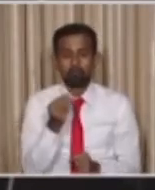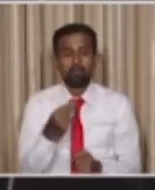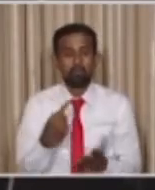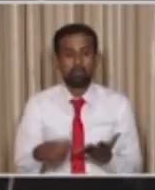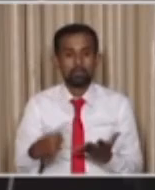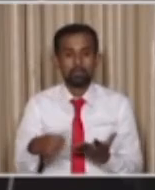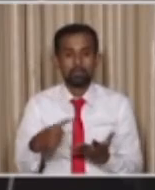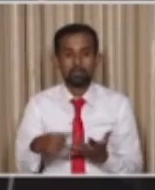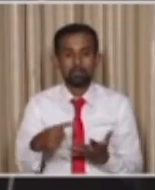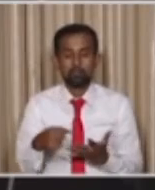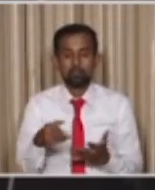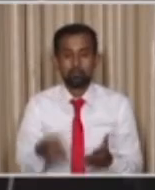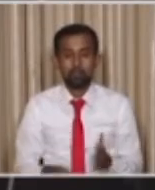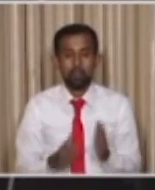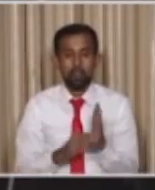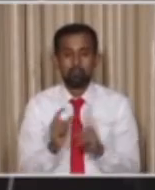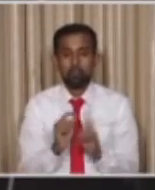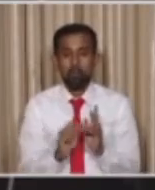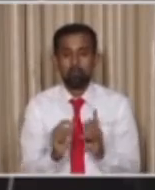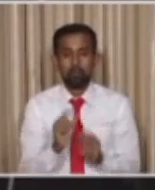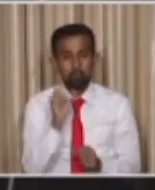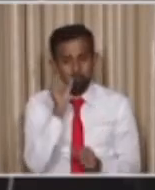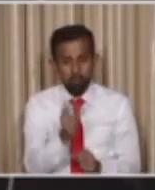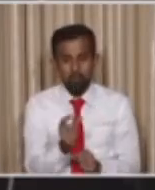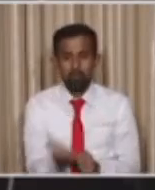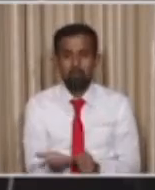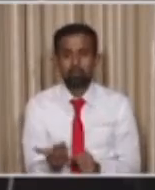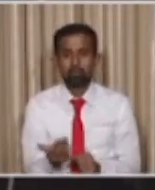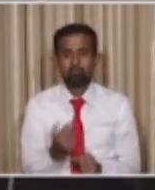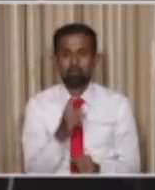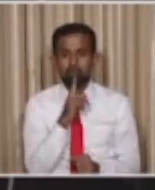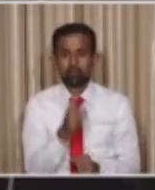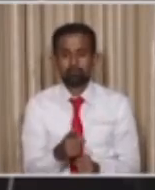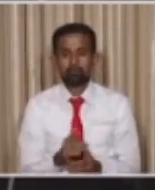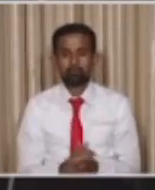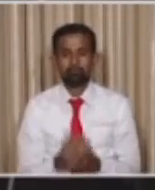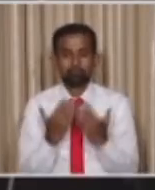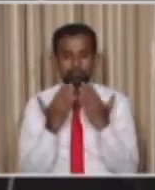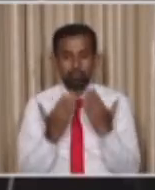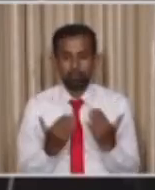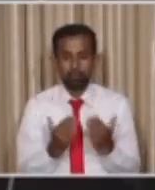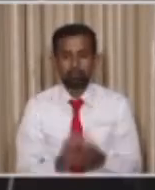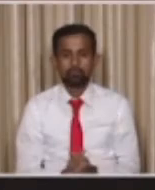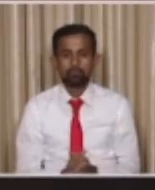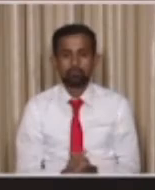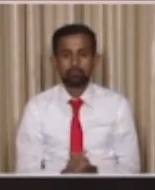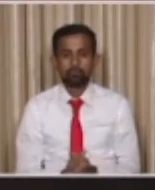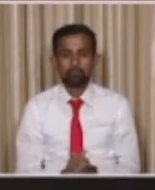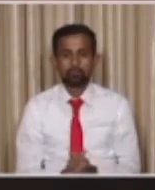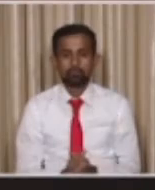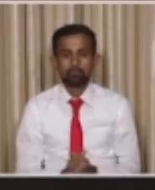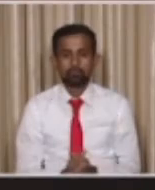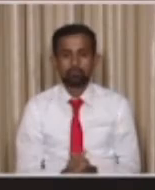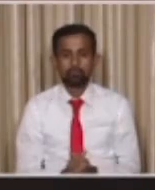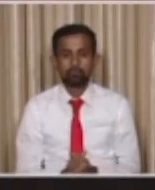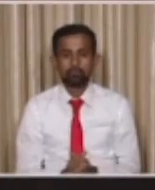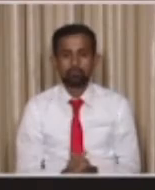දේවල් කරේ මේ ආමාත්‍යංශයේ අවධානය යොමු වෙන්න ඕනේ කියන එකයි මම කියන්නේ. බොහොම ස්තුතියි.